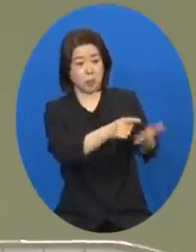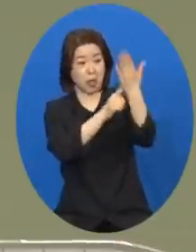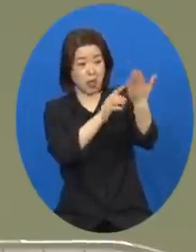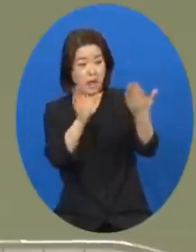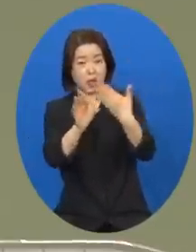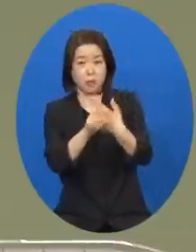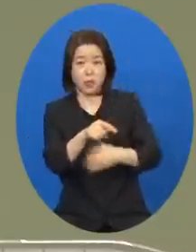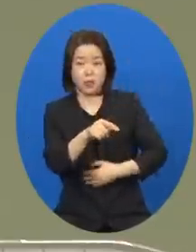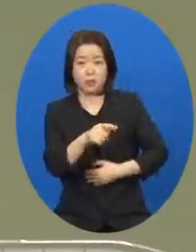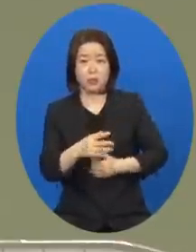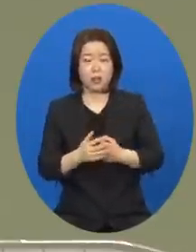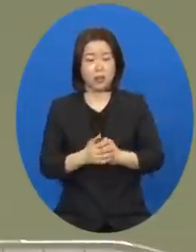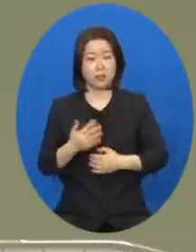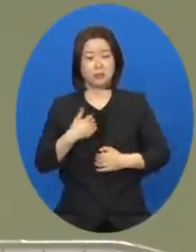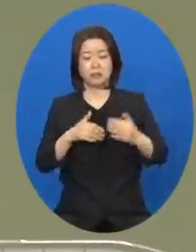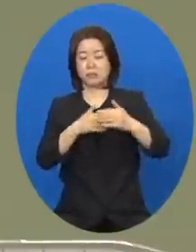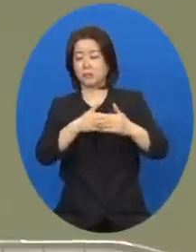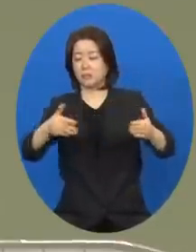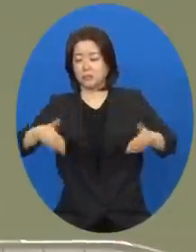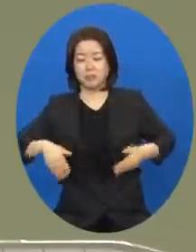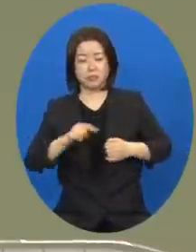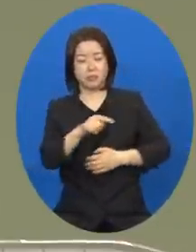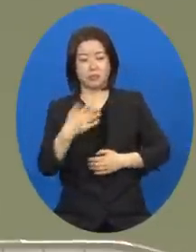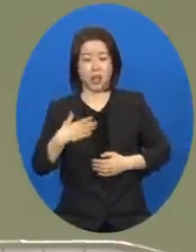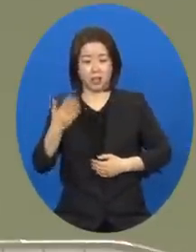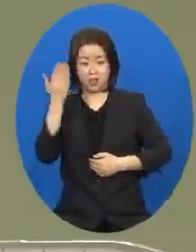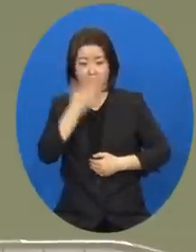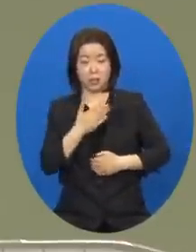드러나면 나는 전혀 죄 안 지은 사람처럼